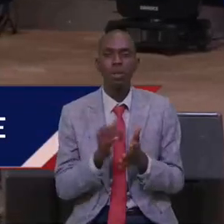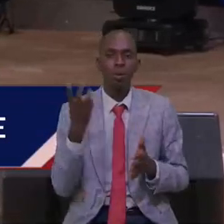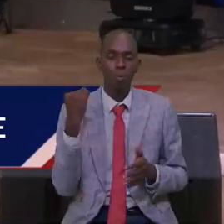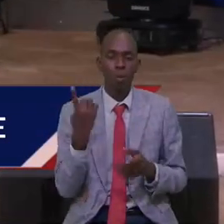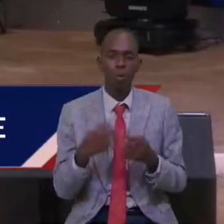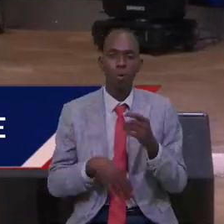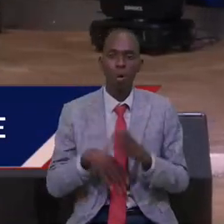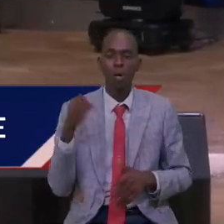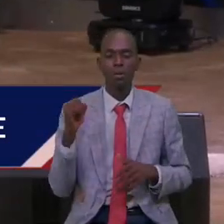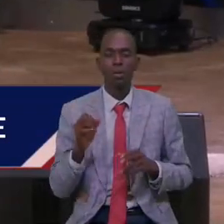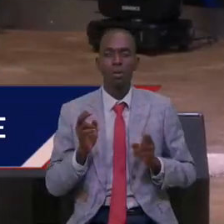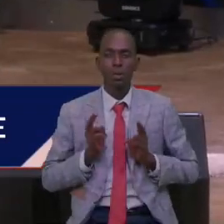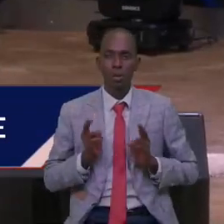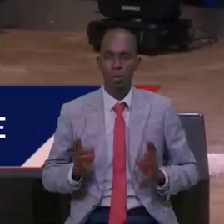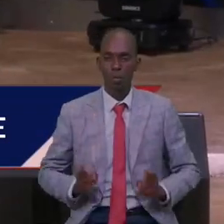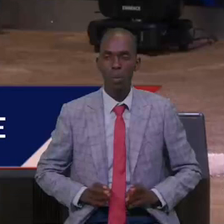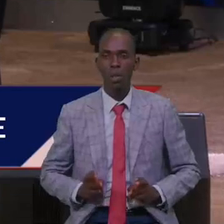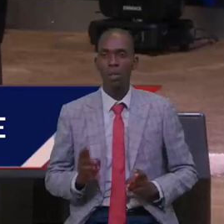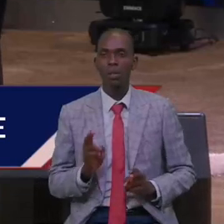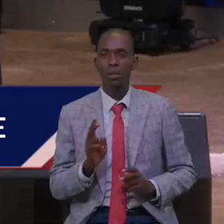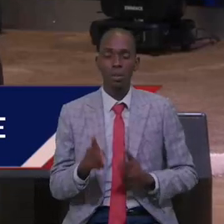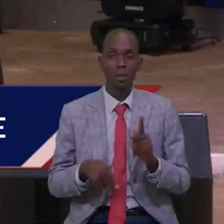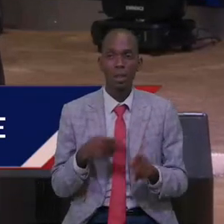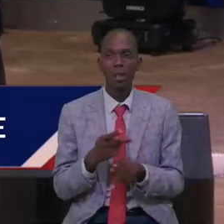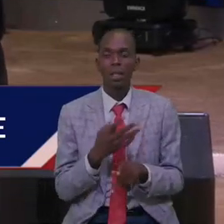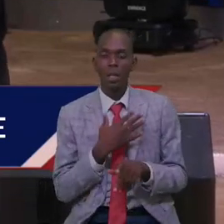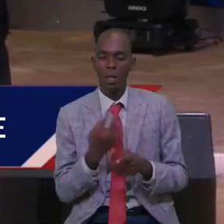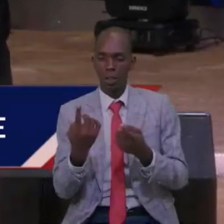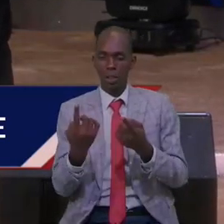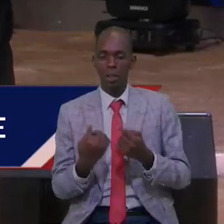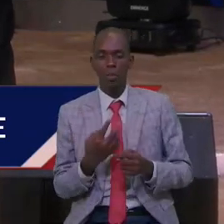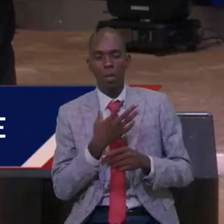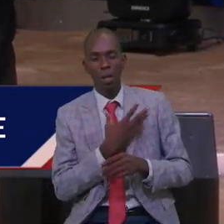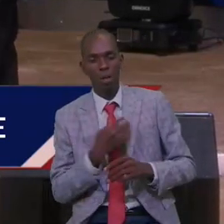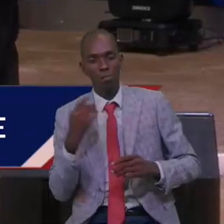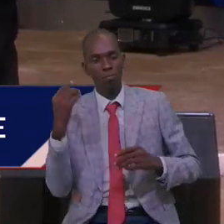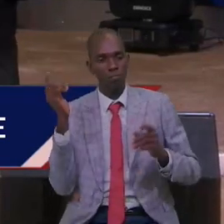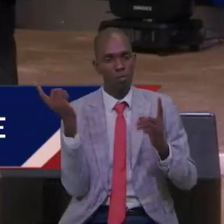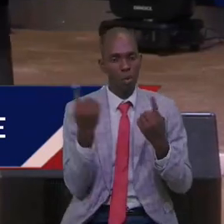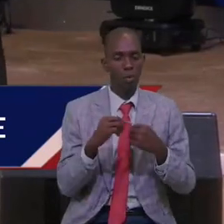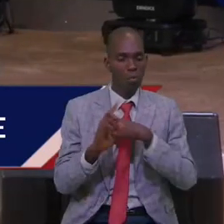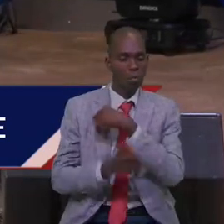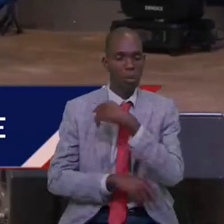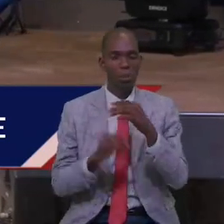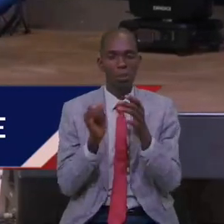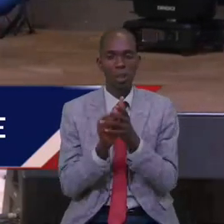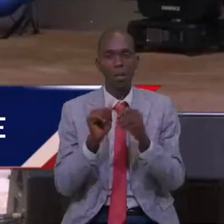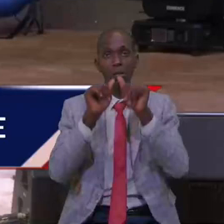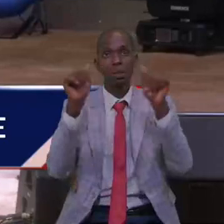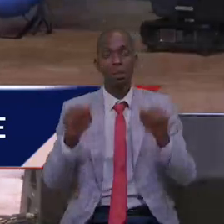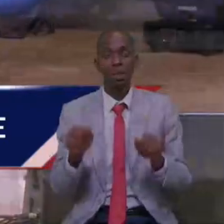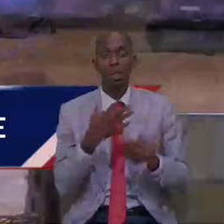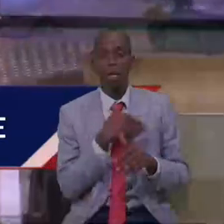qui s'est détaché sans le secours d'une main. Il est venu frapper l'image et cette pierre